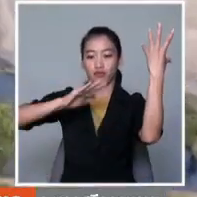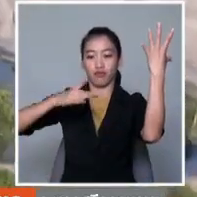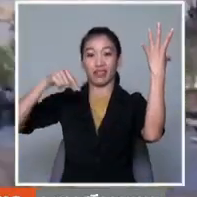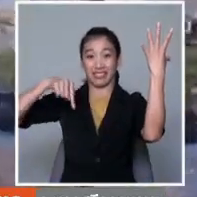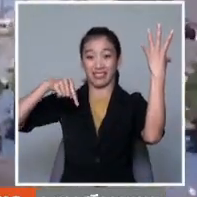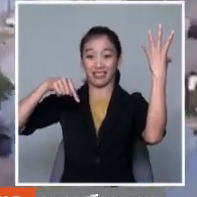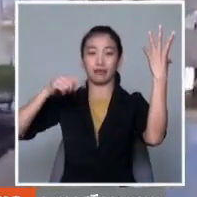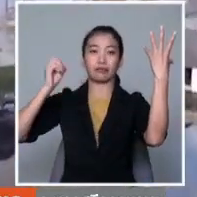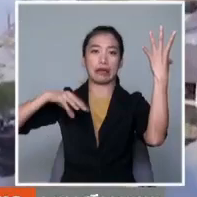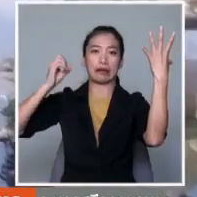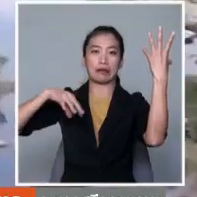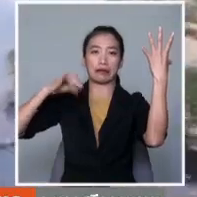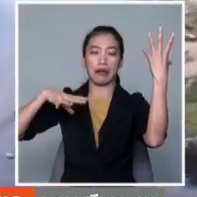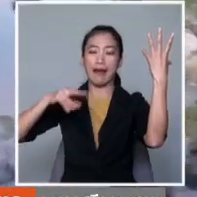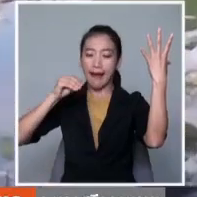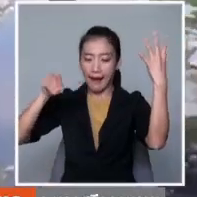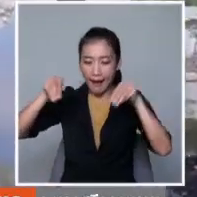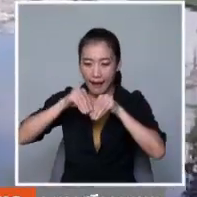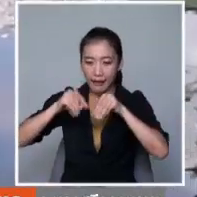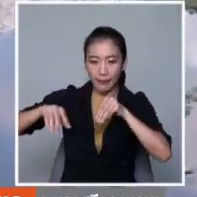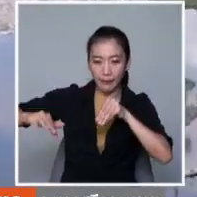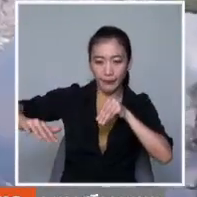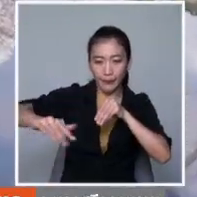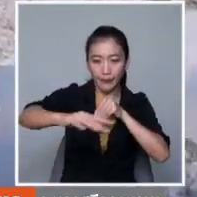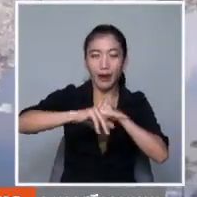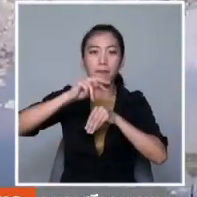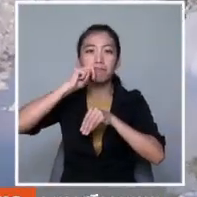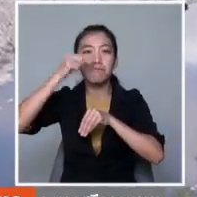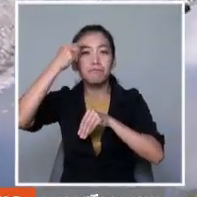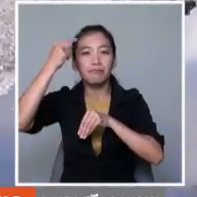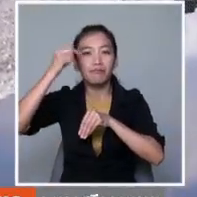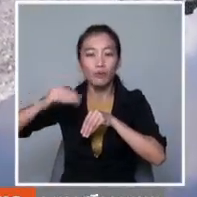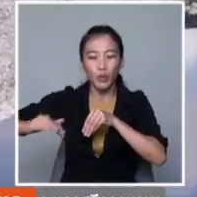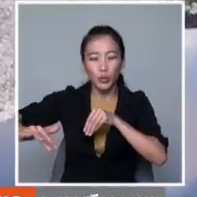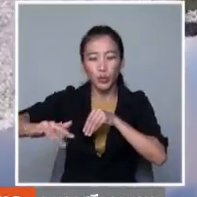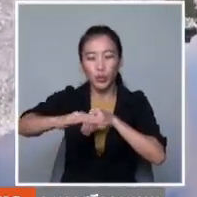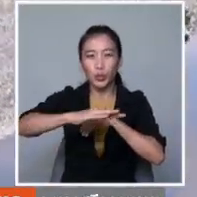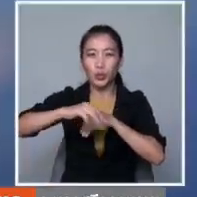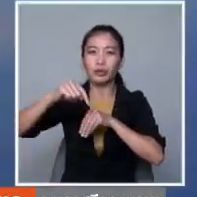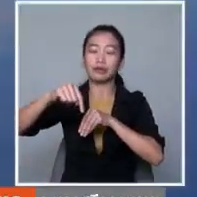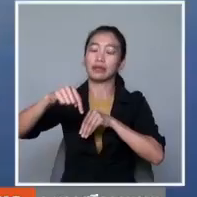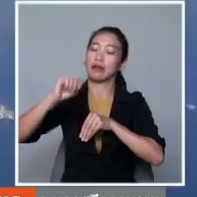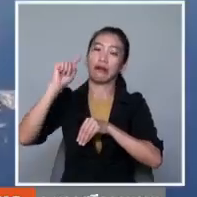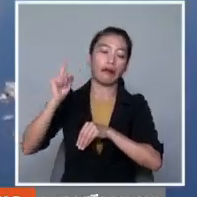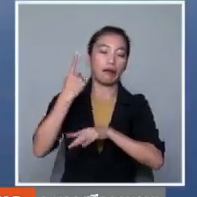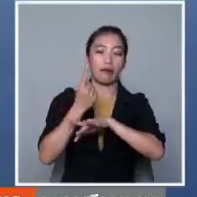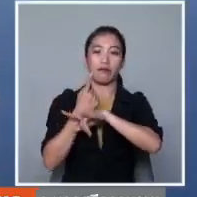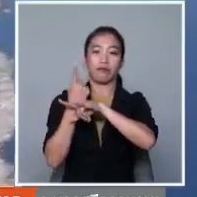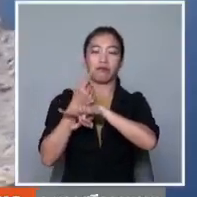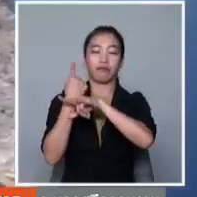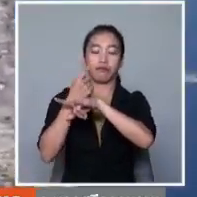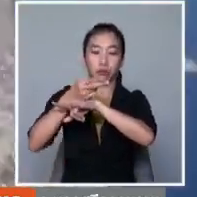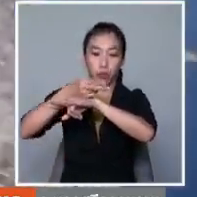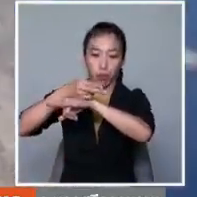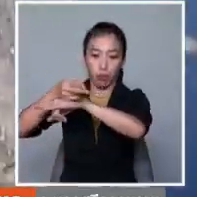คือเต็มไปด้วยน้ำสีดำที่กำลังท่วมขังนี่คือภาพที่ถูกเปิดเผยออกมาเป็นครั้งแรกหลังจากที่เกิดน้ำท่วม